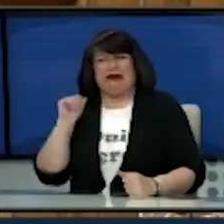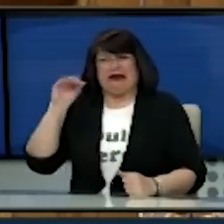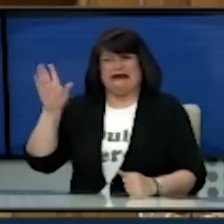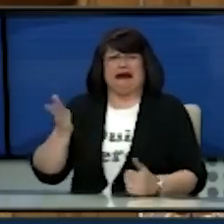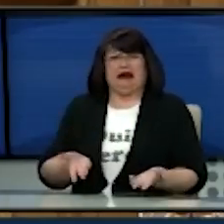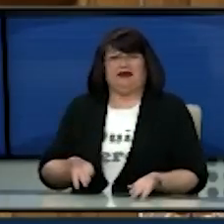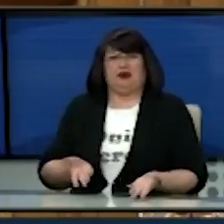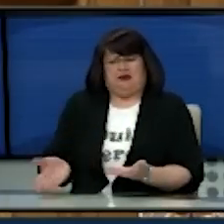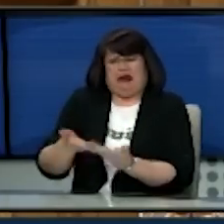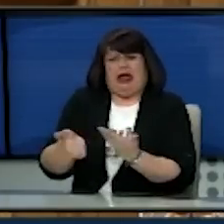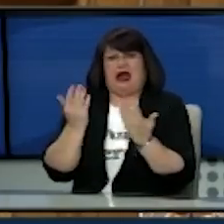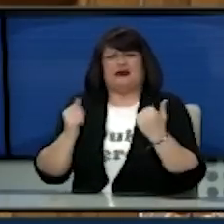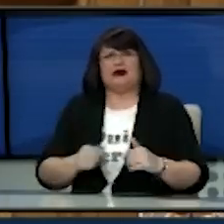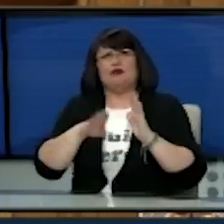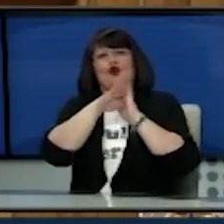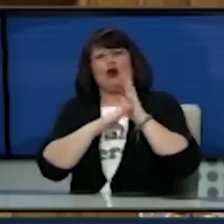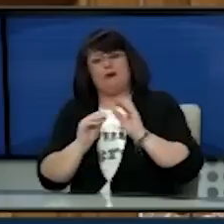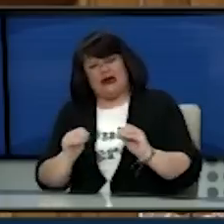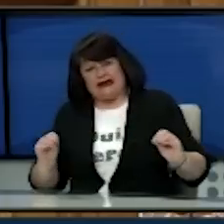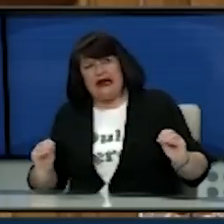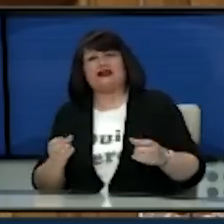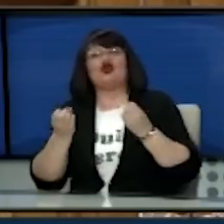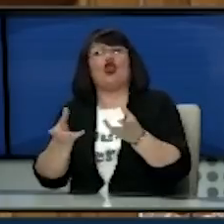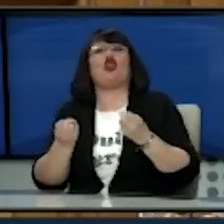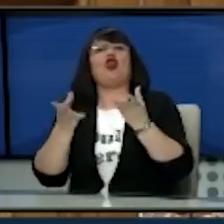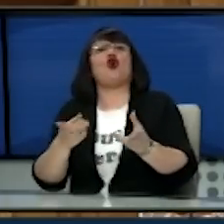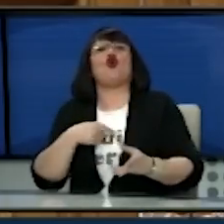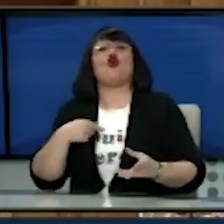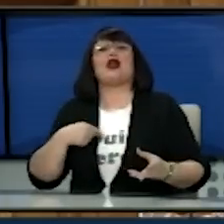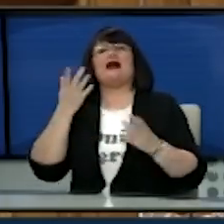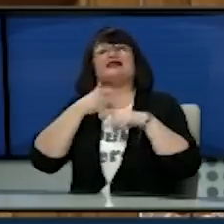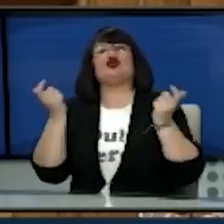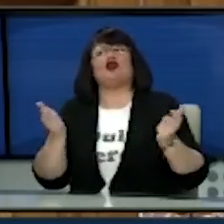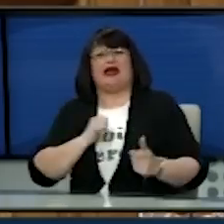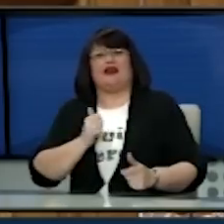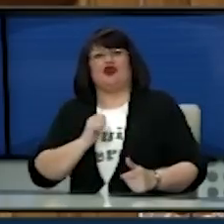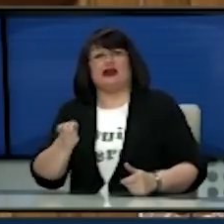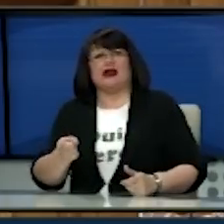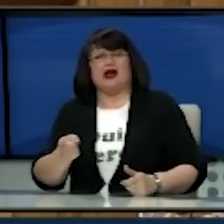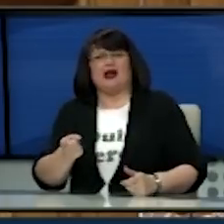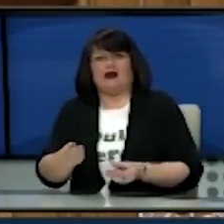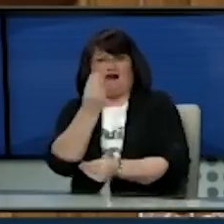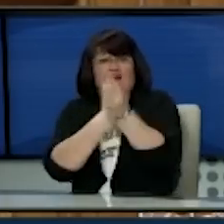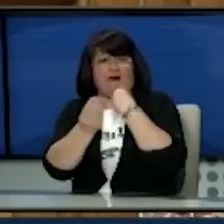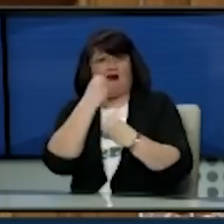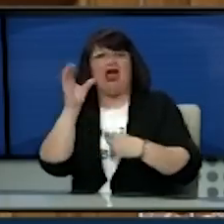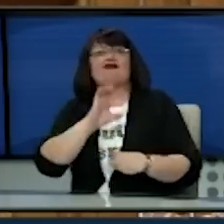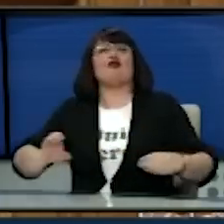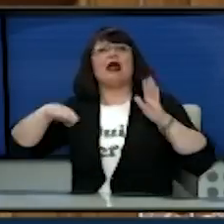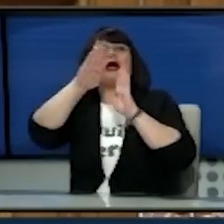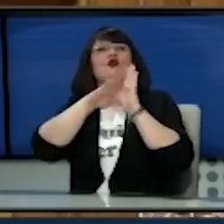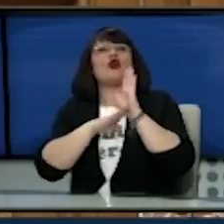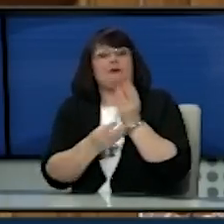όμως. Προγράμματα κατάρτισης, δωράκια σε σχολάρχες και λοιπά τροκτικά των ευρωπαϊκών